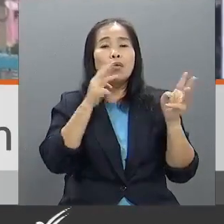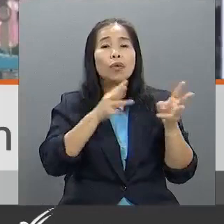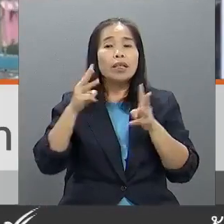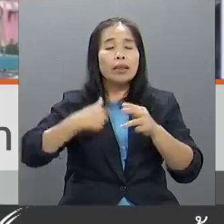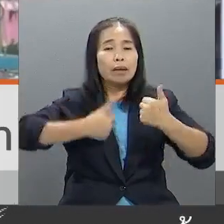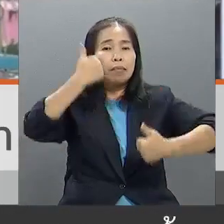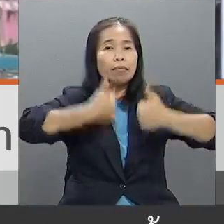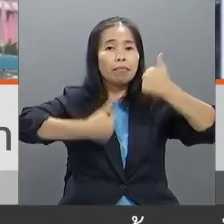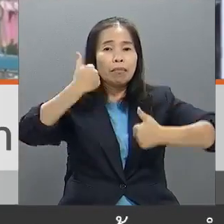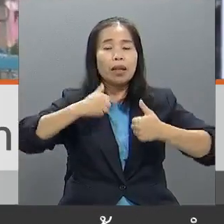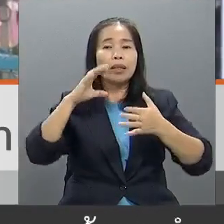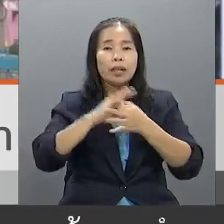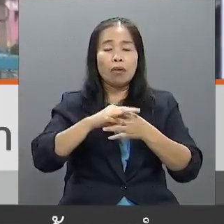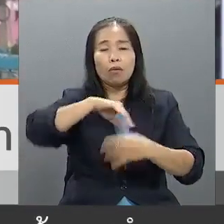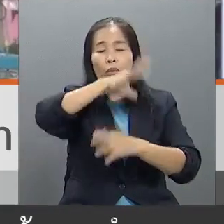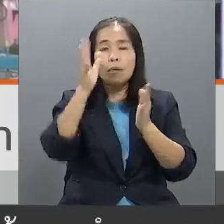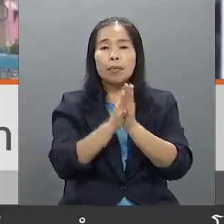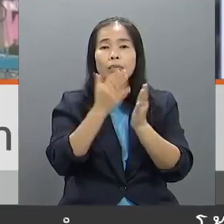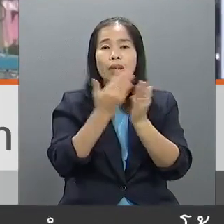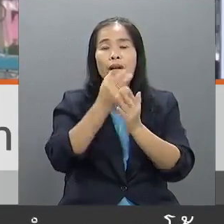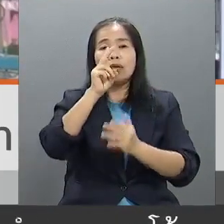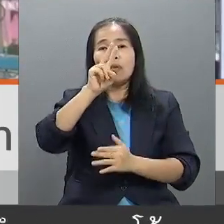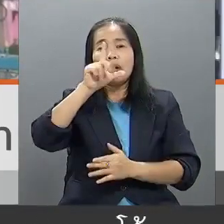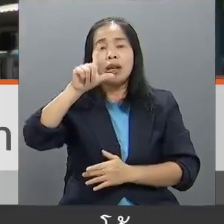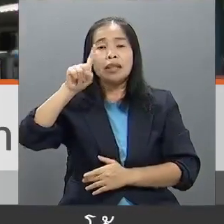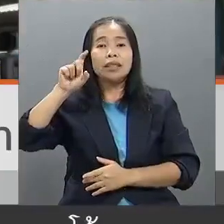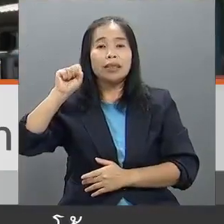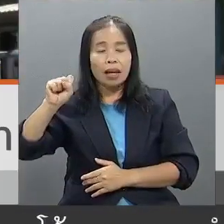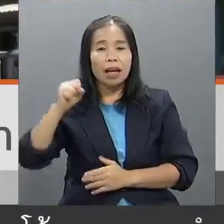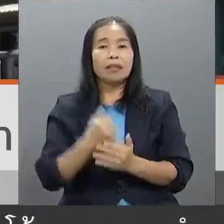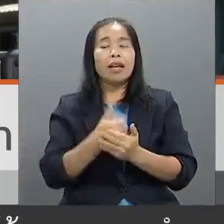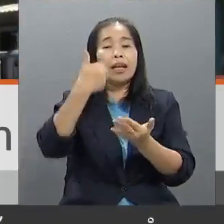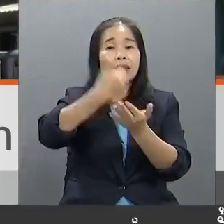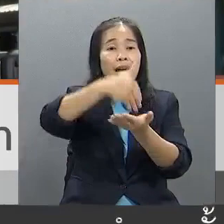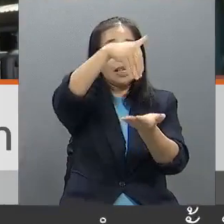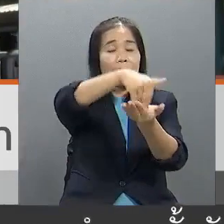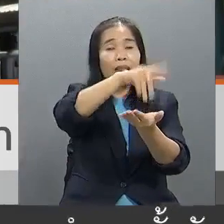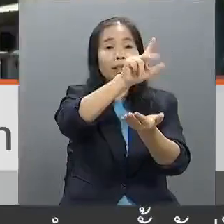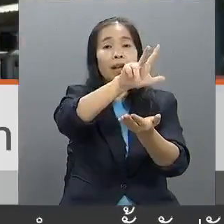เรื่องวิธีการประกวดราคาอิเล็กทรอนิกส์มูลค่า2ล้านหนึ่งแสนบาทจากราคากลางกว่า 3